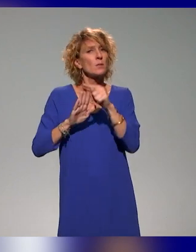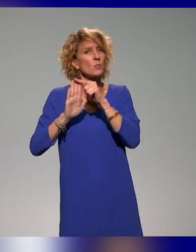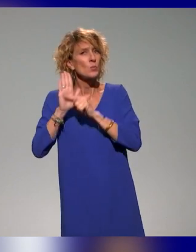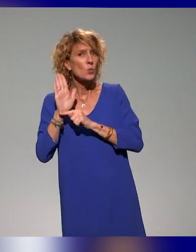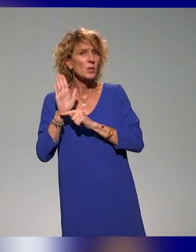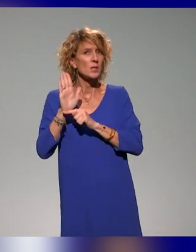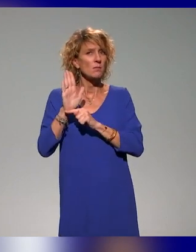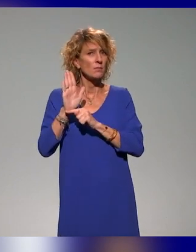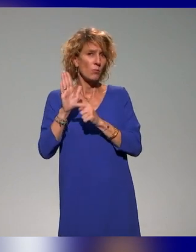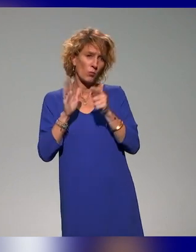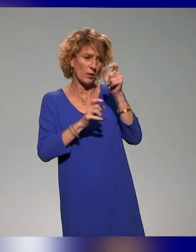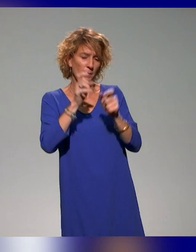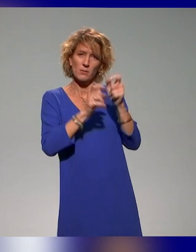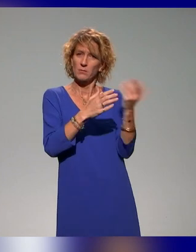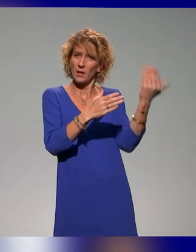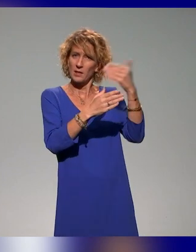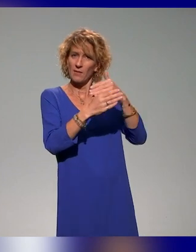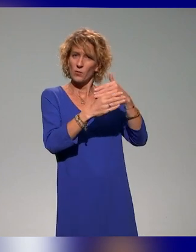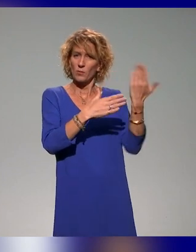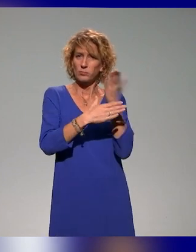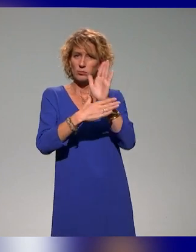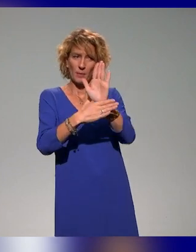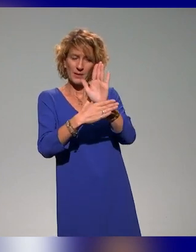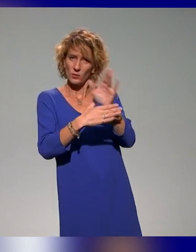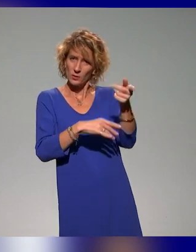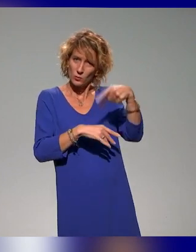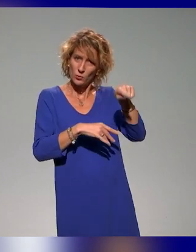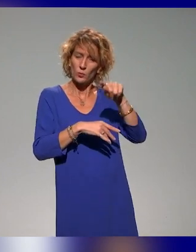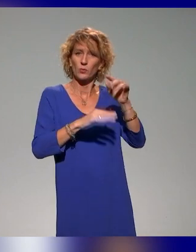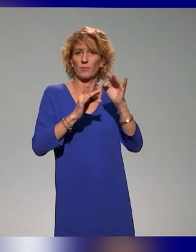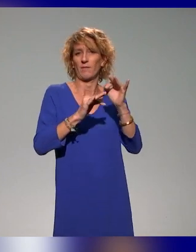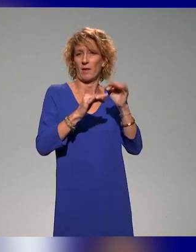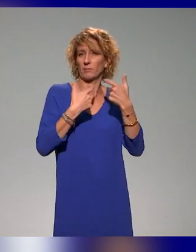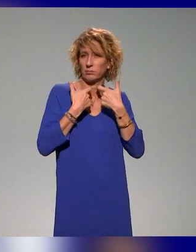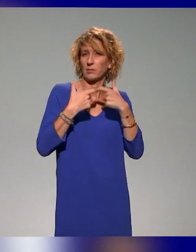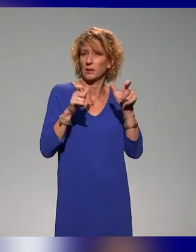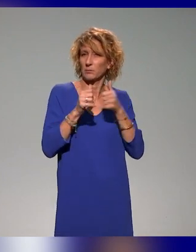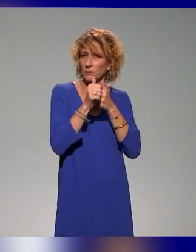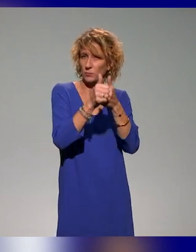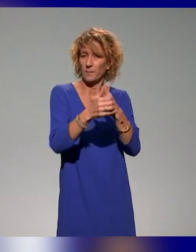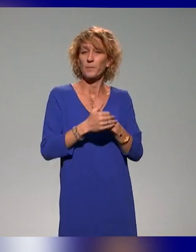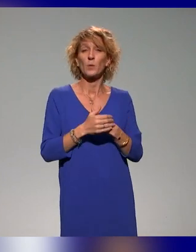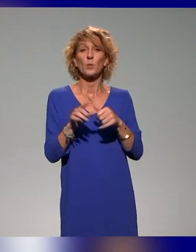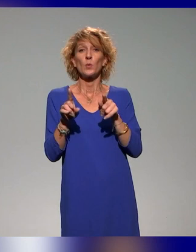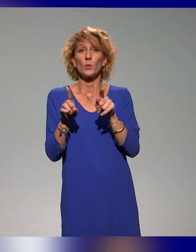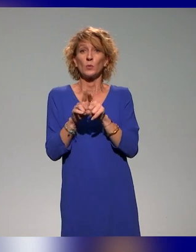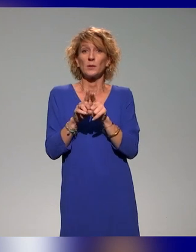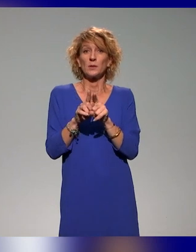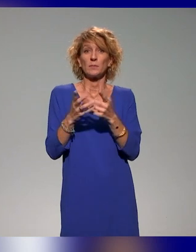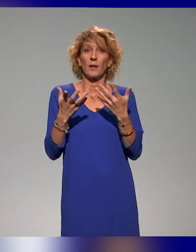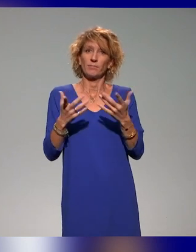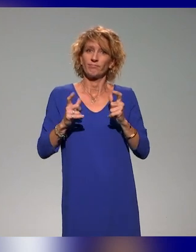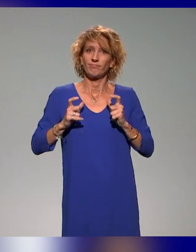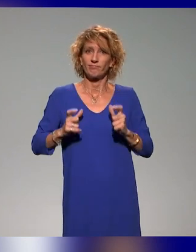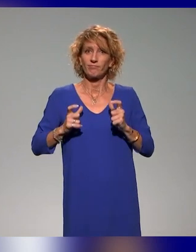aux intervenants et aux présentations qu'ils vont diffuser eux-mêmes en partage d'écran. Et on a la chance aussi,